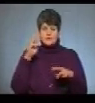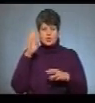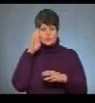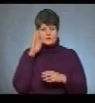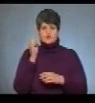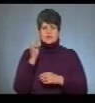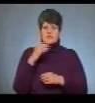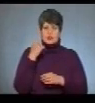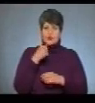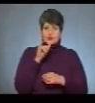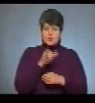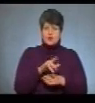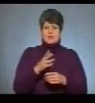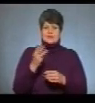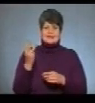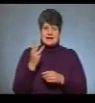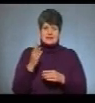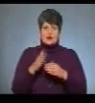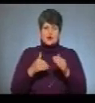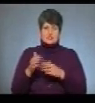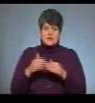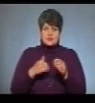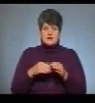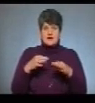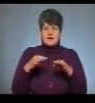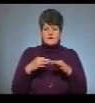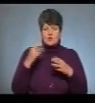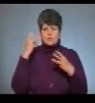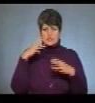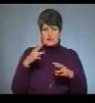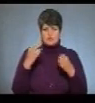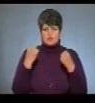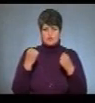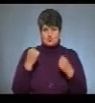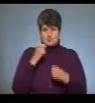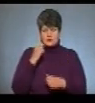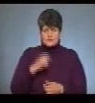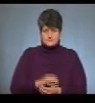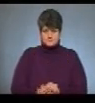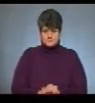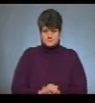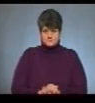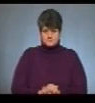14 років. У нього третій розряд з автомодельного спорту серед юніорів України.